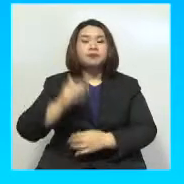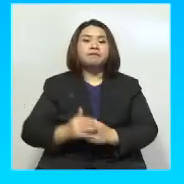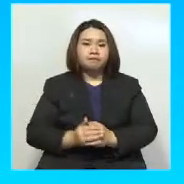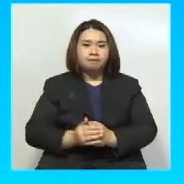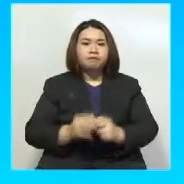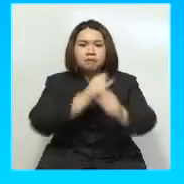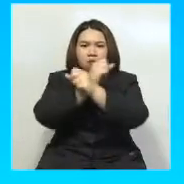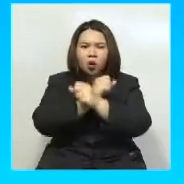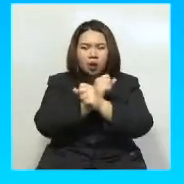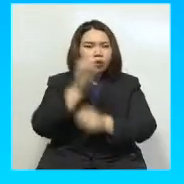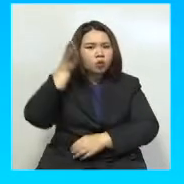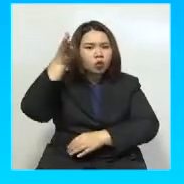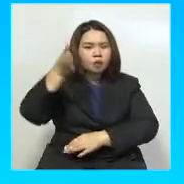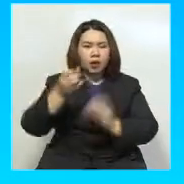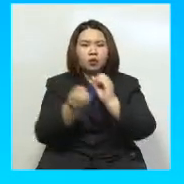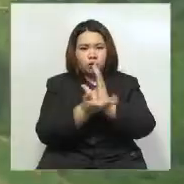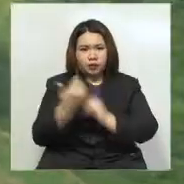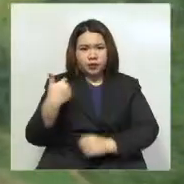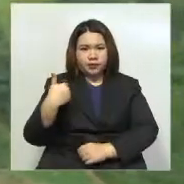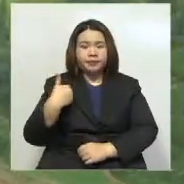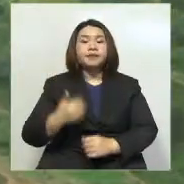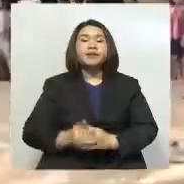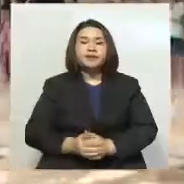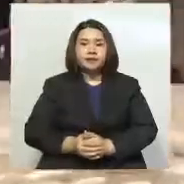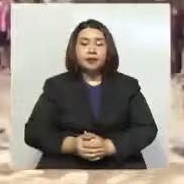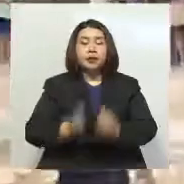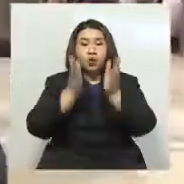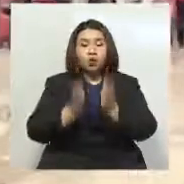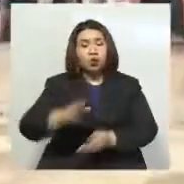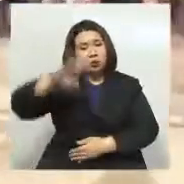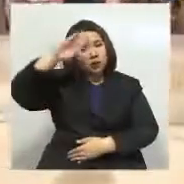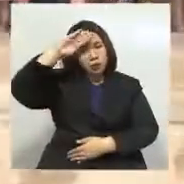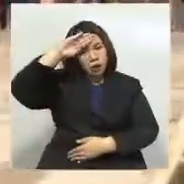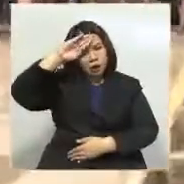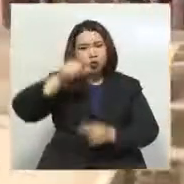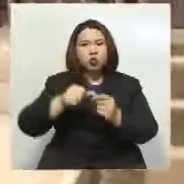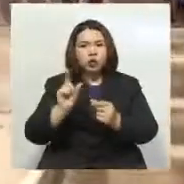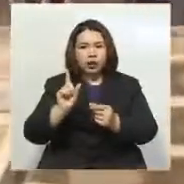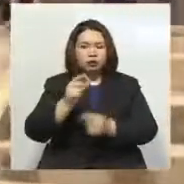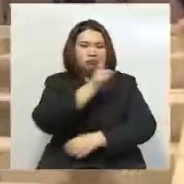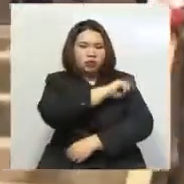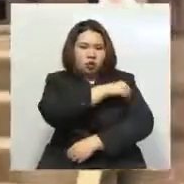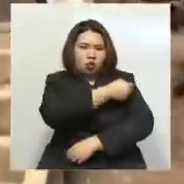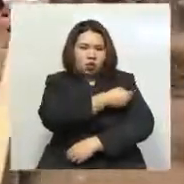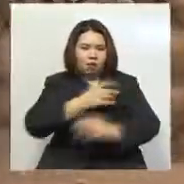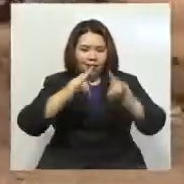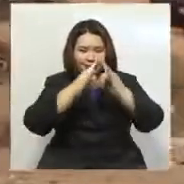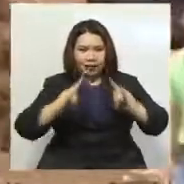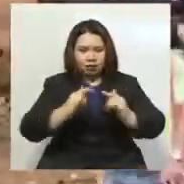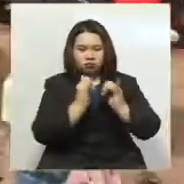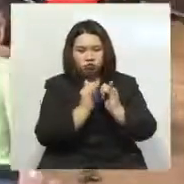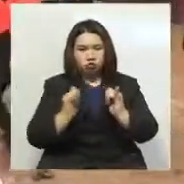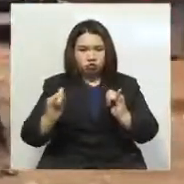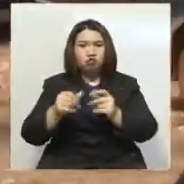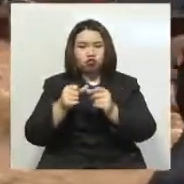วังป้องกันอันตรายที่อาจจะเกิดขึ้นค่ะ ขณะที่ผู้ป่วยยังคงรักษาตัวอยู่ที่โรงพยาบาลสนามภายในศูนย์พักพิงตอนนี้มี5ค